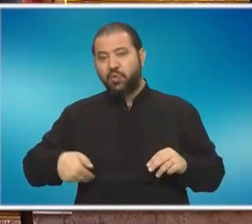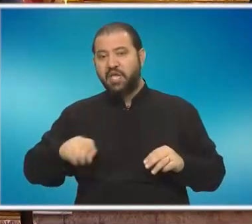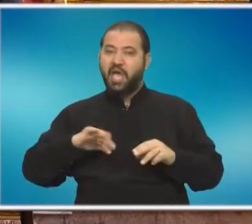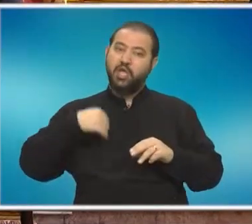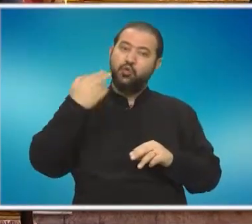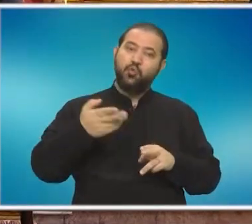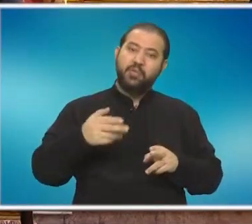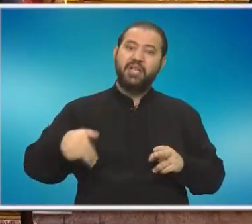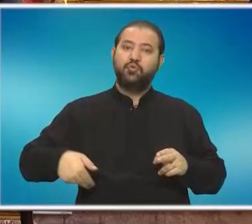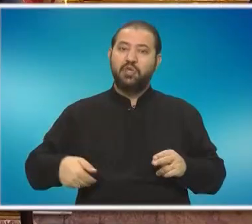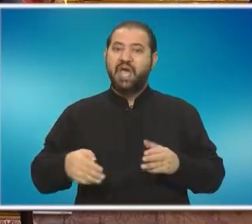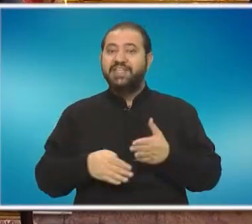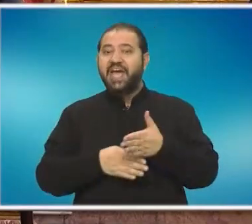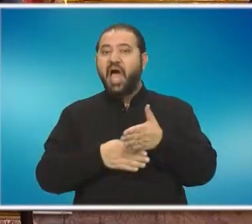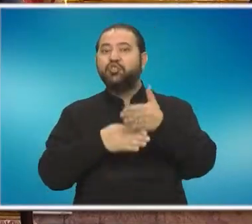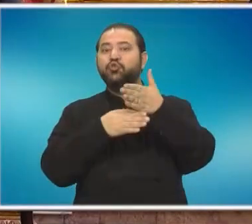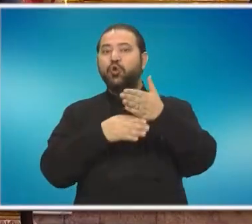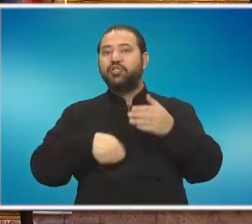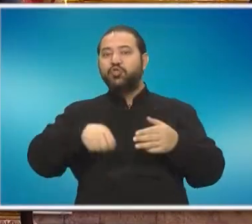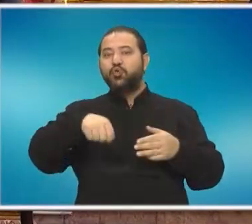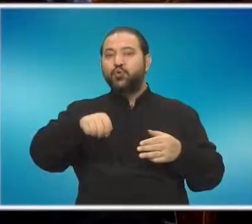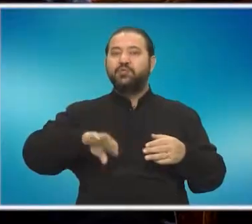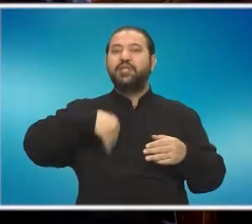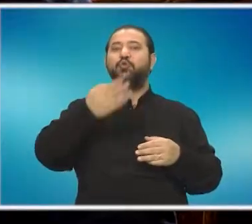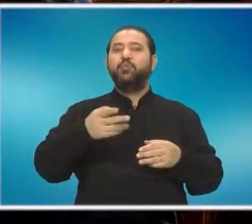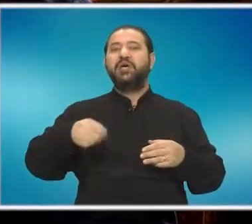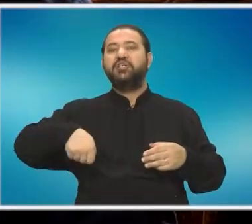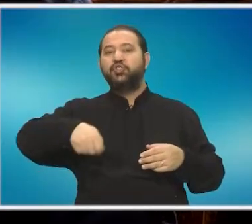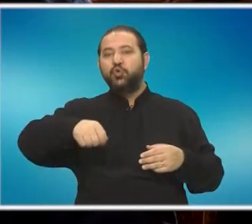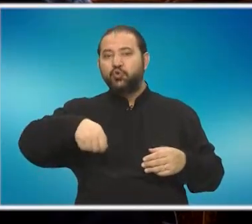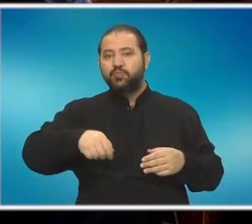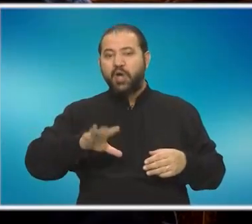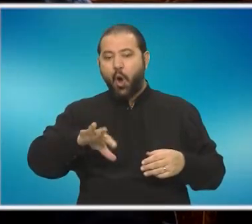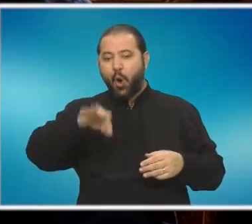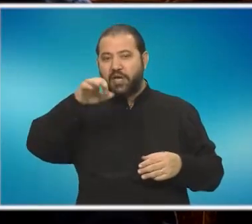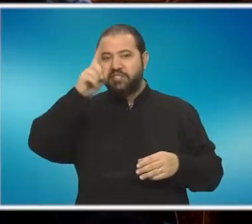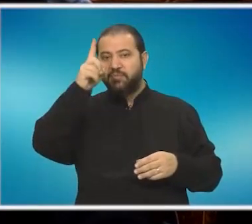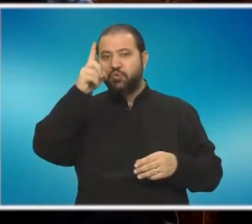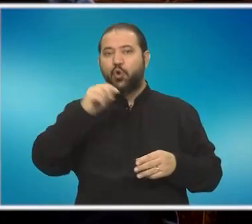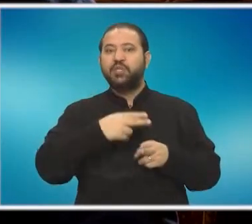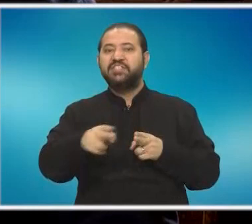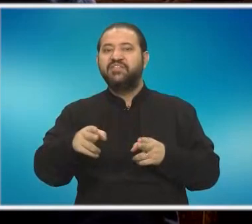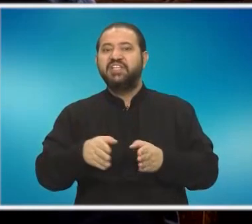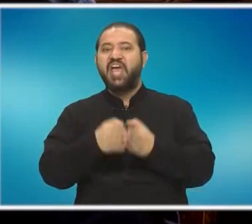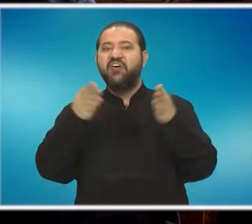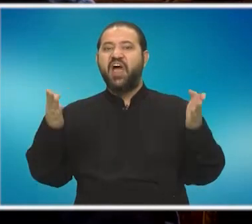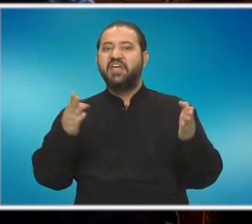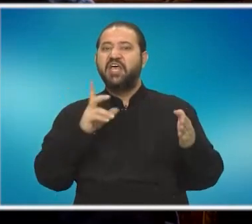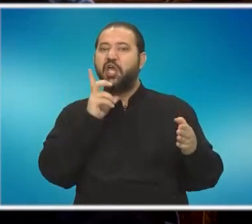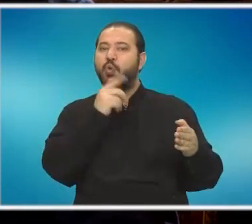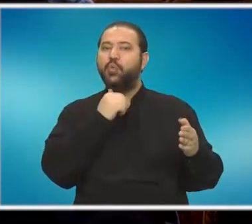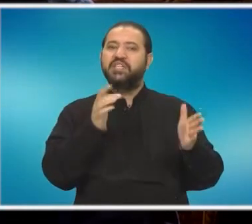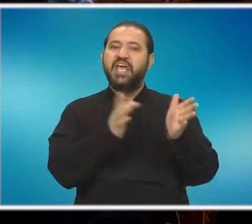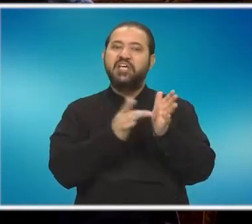liturghie o regăsim într-una din pericopele evanghelice, în care